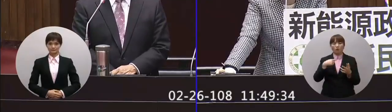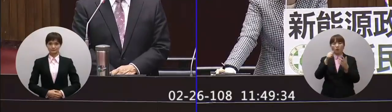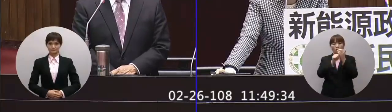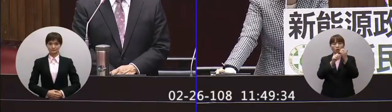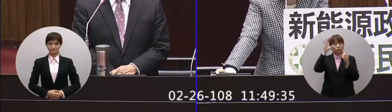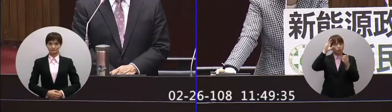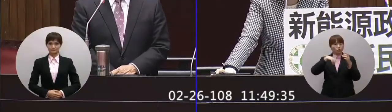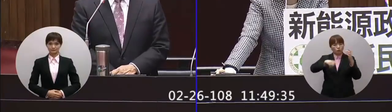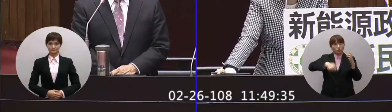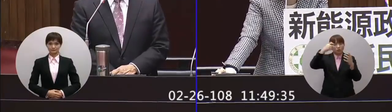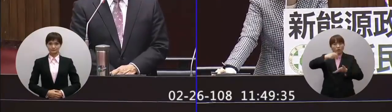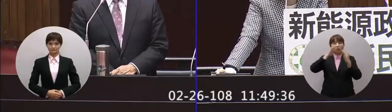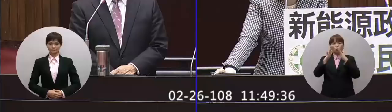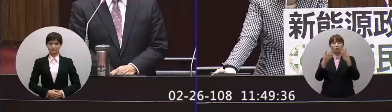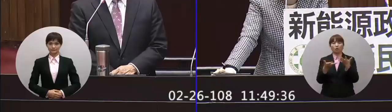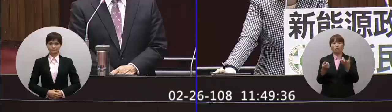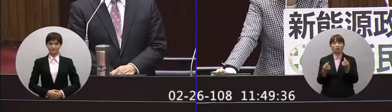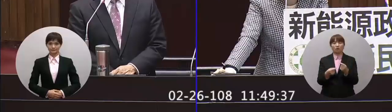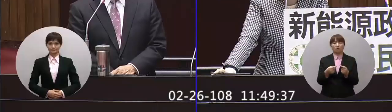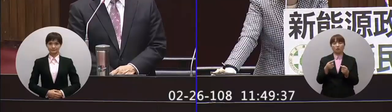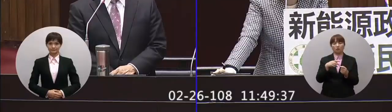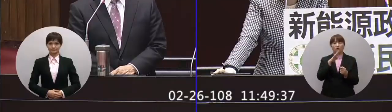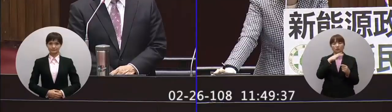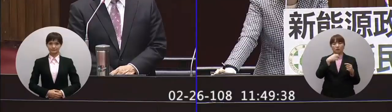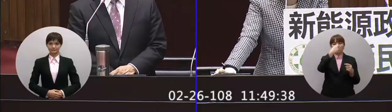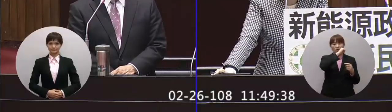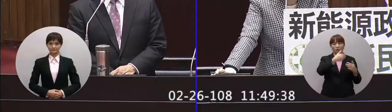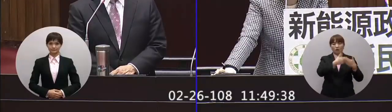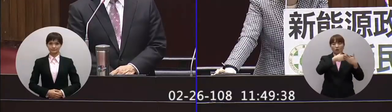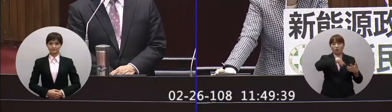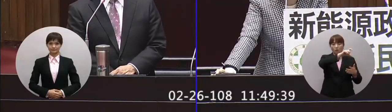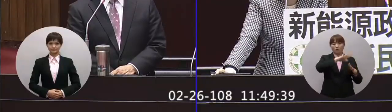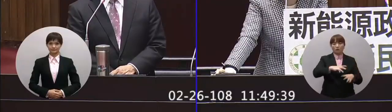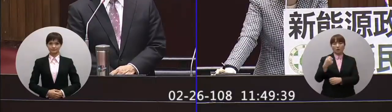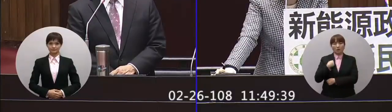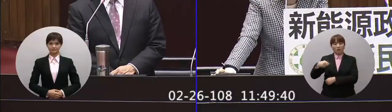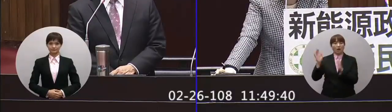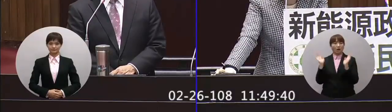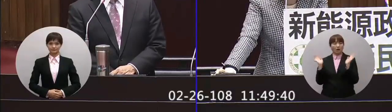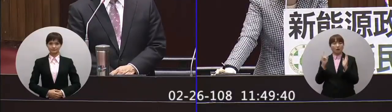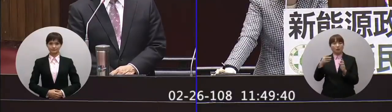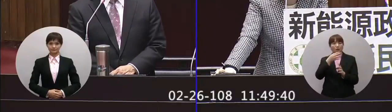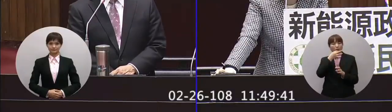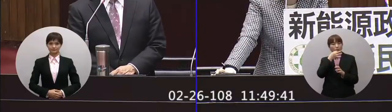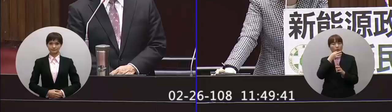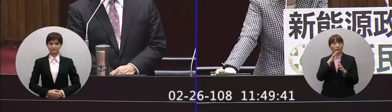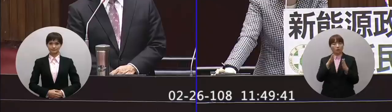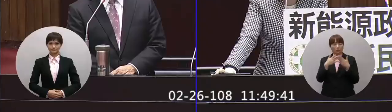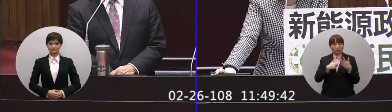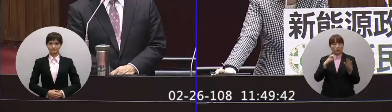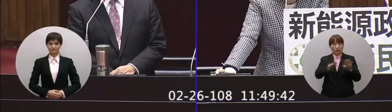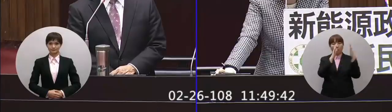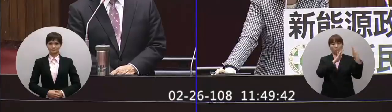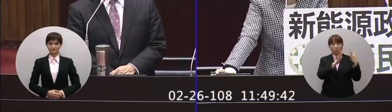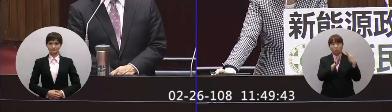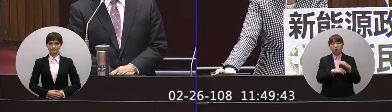苏院长也在讲战争的事情。请问两岸，现在他们正在当兵的儿子，他们很担心啊，是要开战